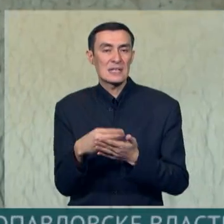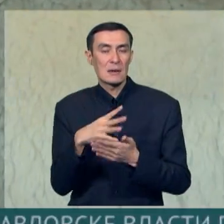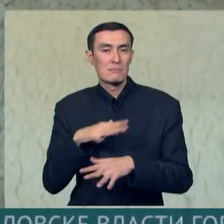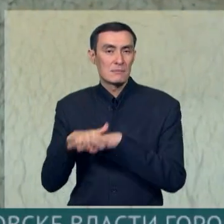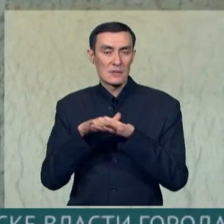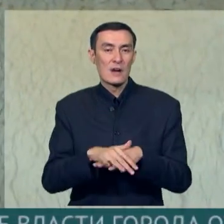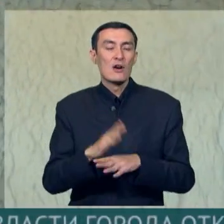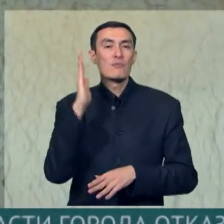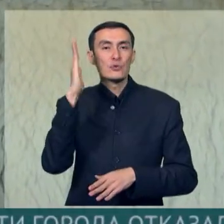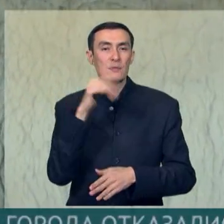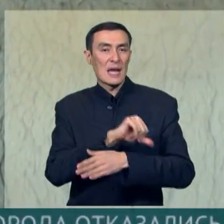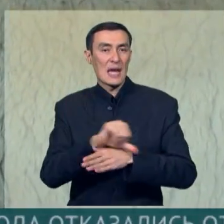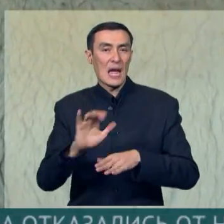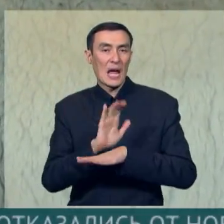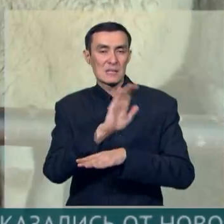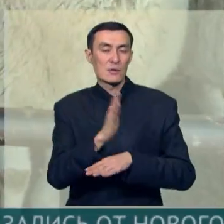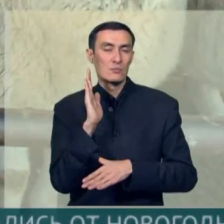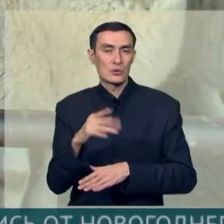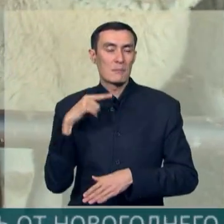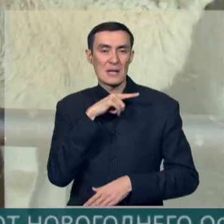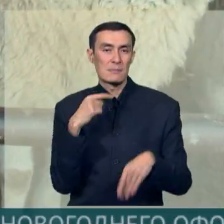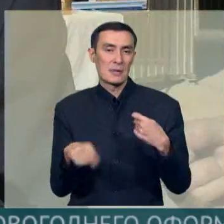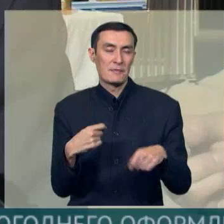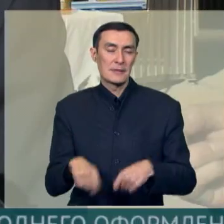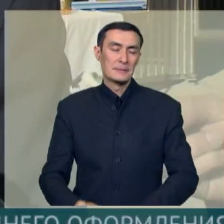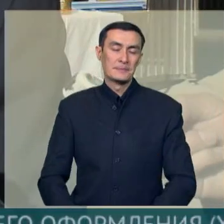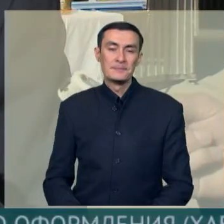планируют отправлять мясо на экспорт.